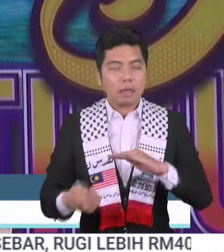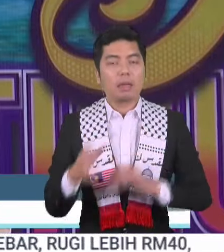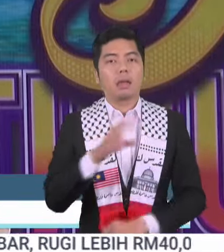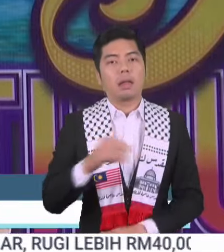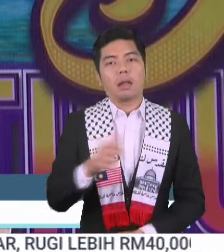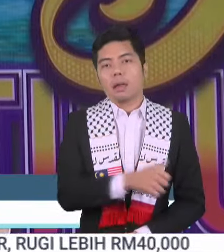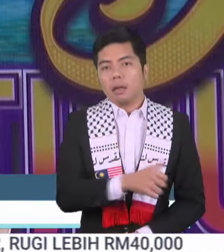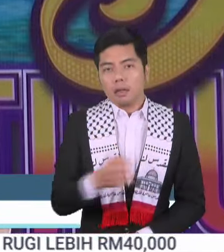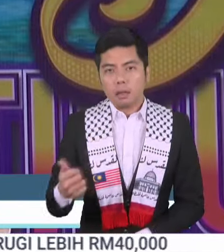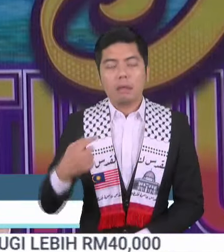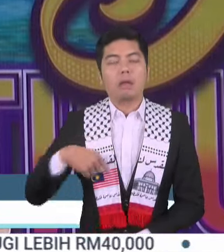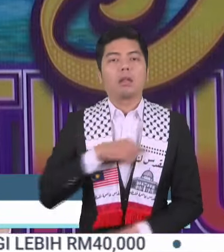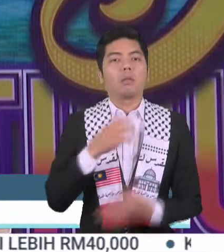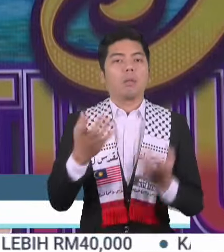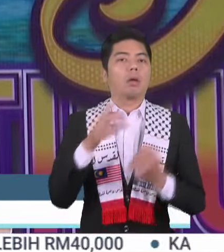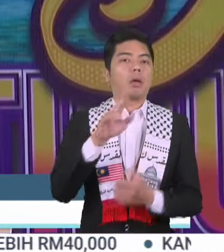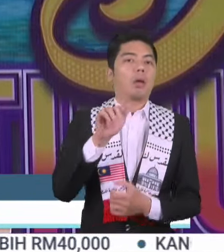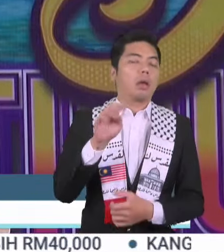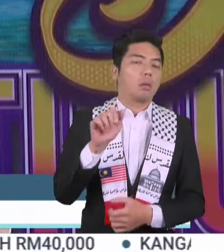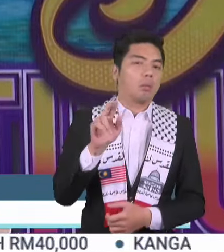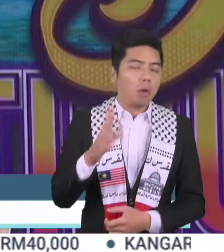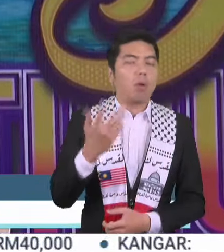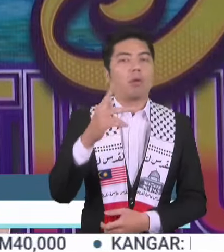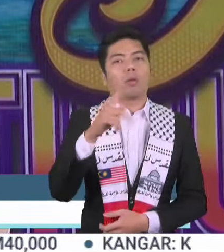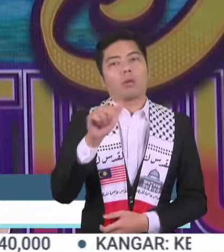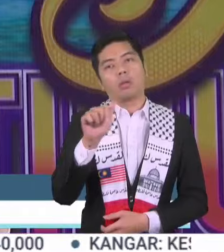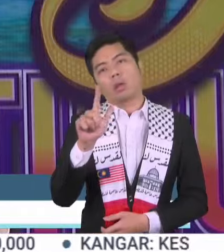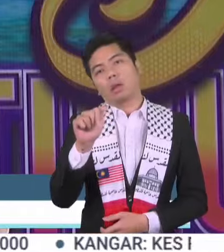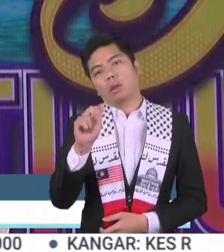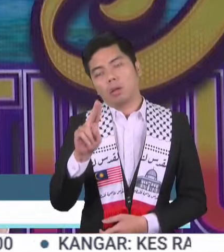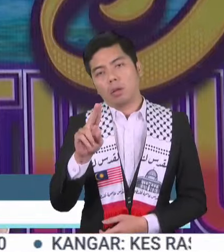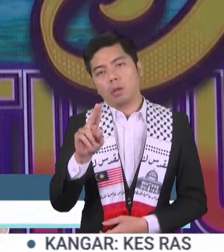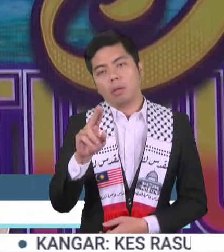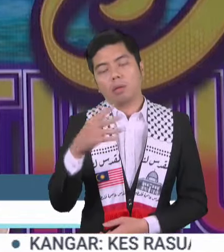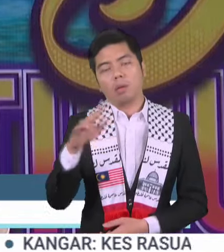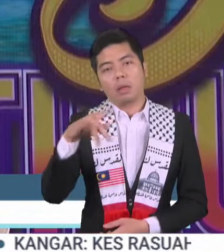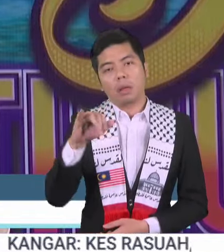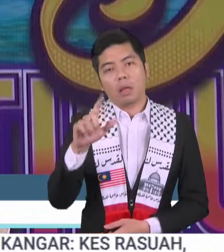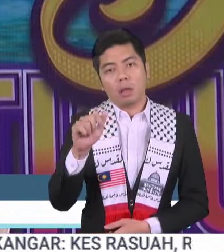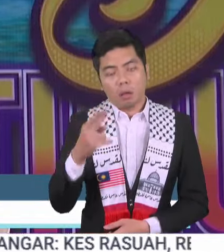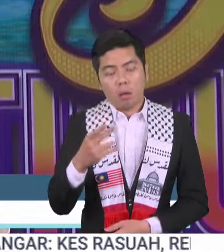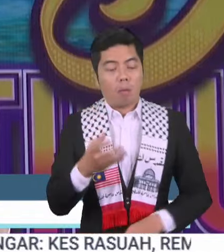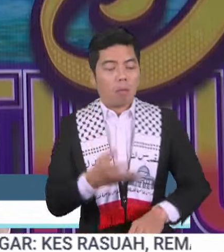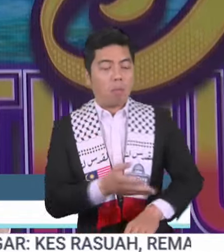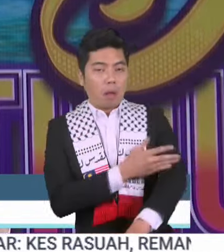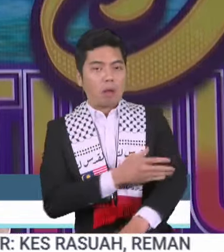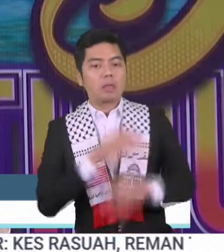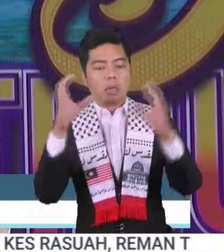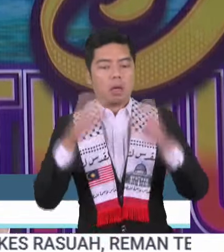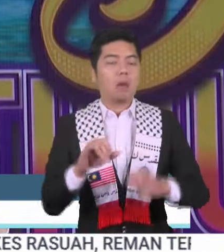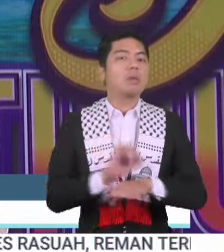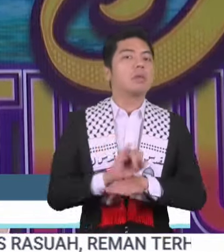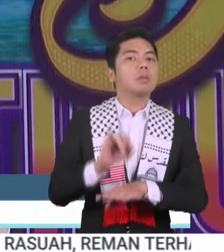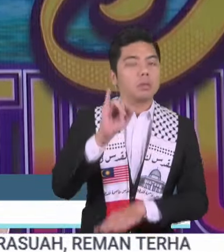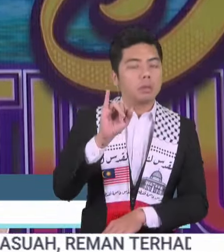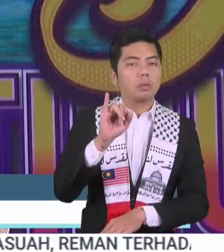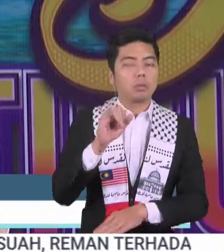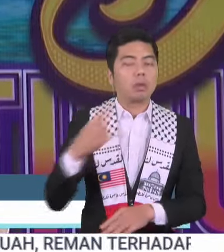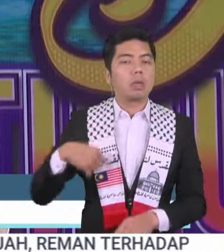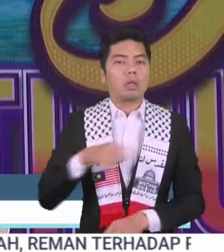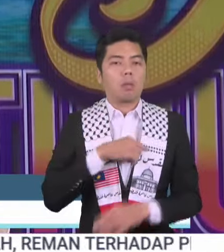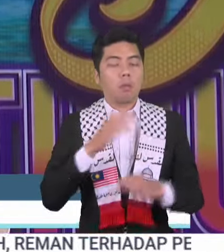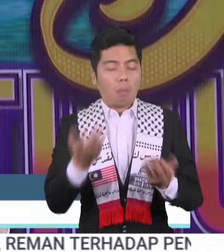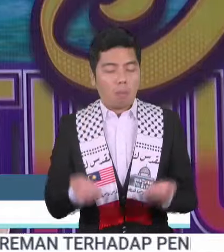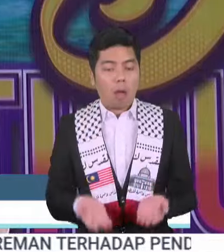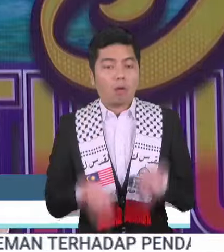lain. Kita nak supaya Rempau, Kuala Pilah dan yang lain-lain ini dibangunkan secara berinstitusi. Kita bangunkan